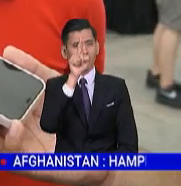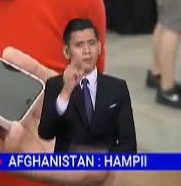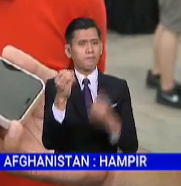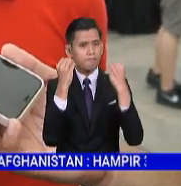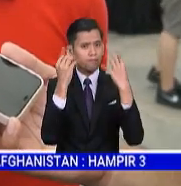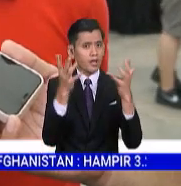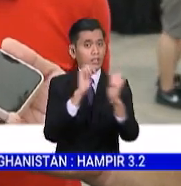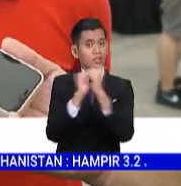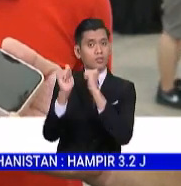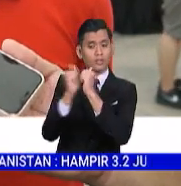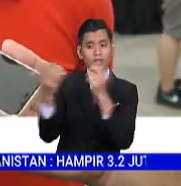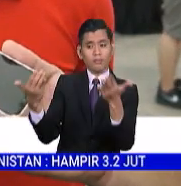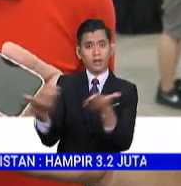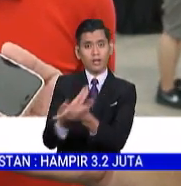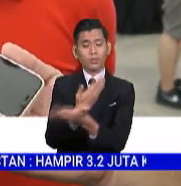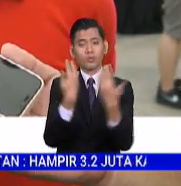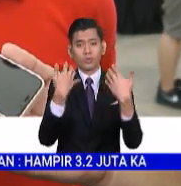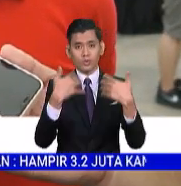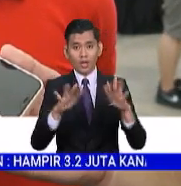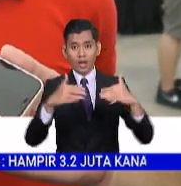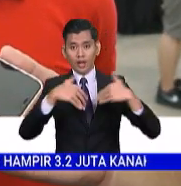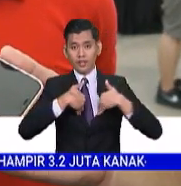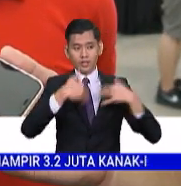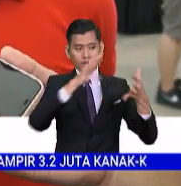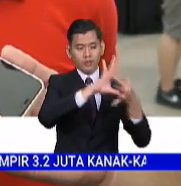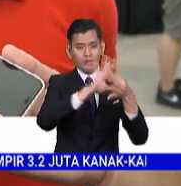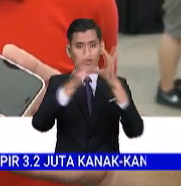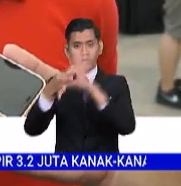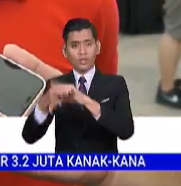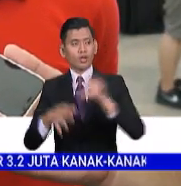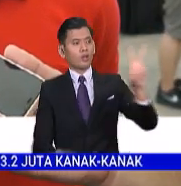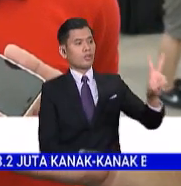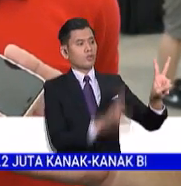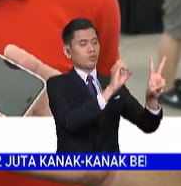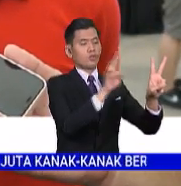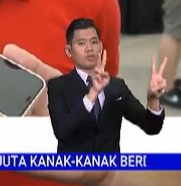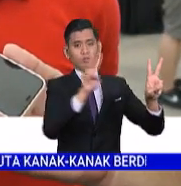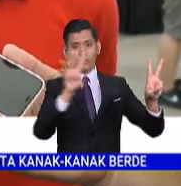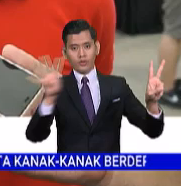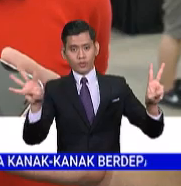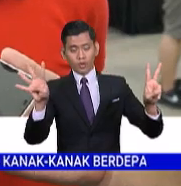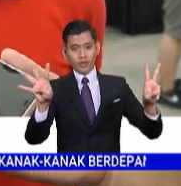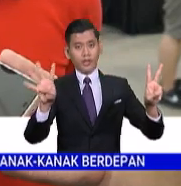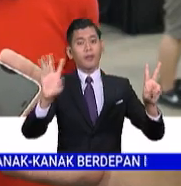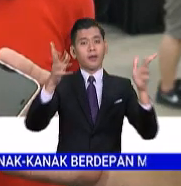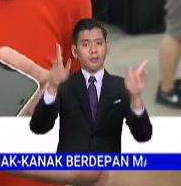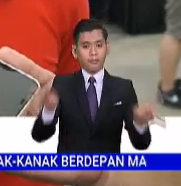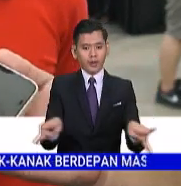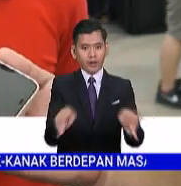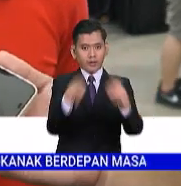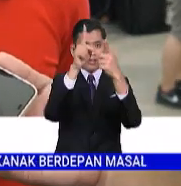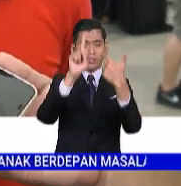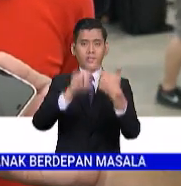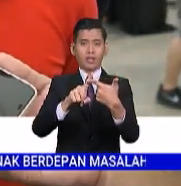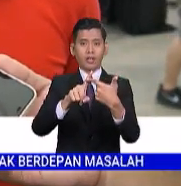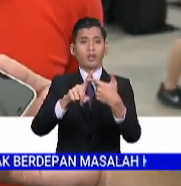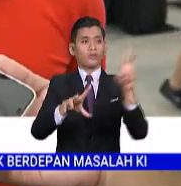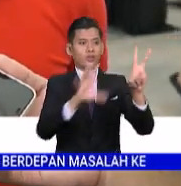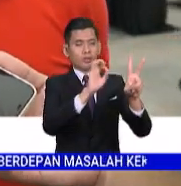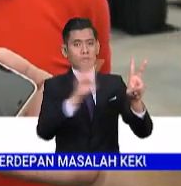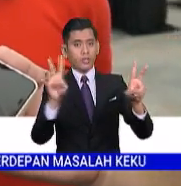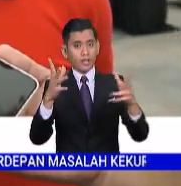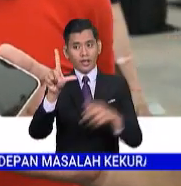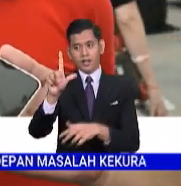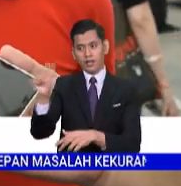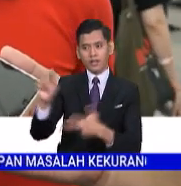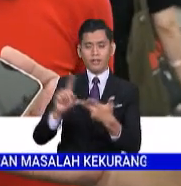baru dah diketengahkan dekat dalam Olimpik punya platform. Even 2024 dekat dekat Paris, 2028 di LA dan